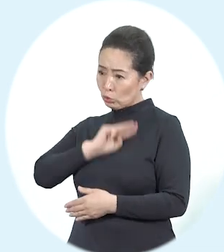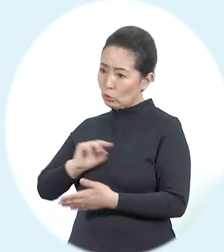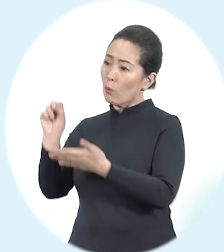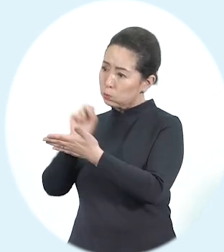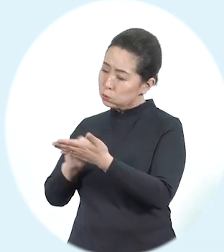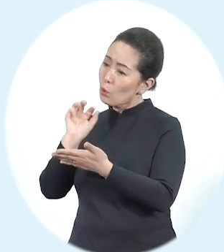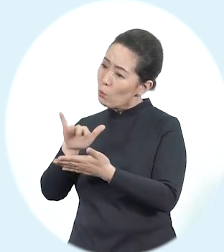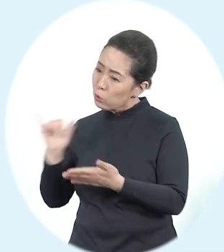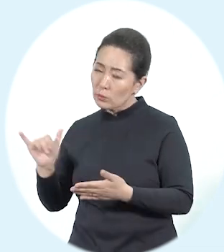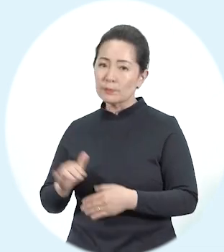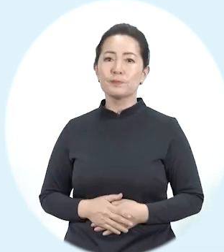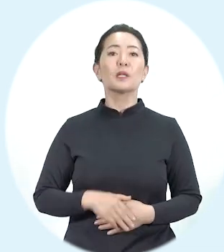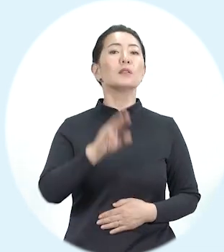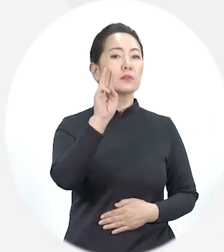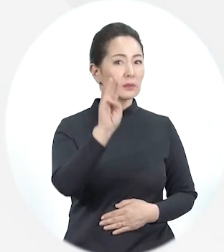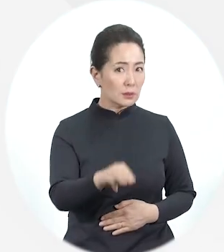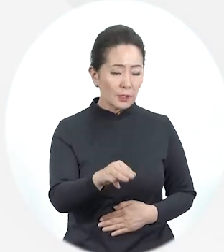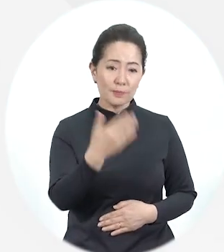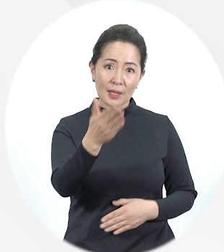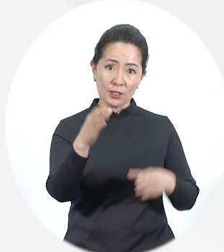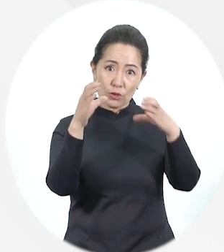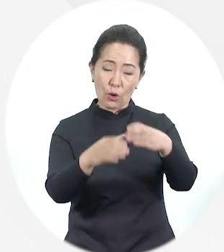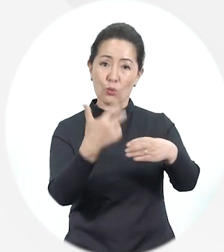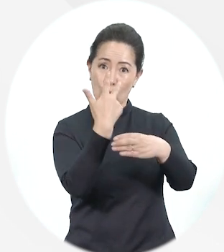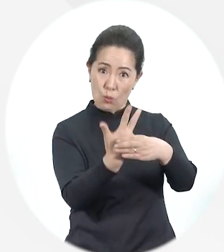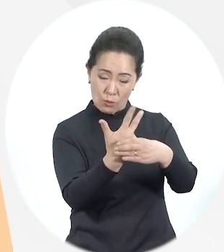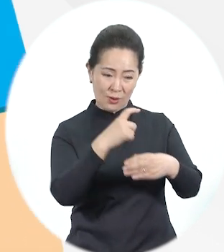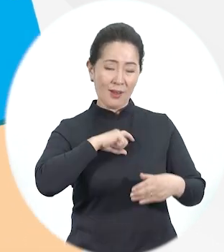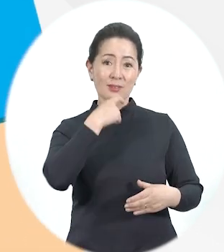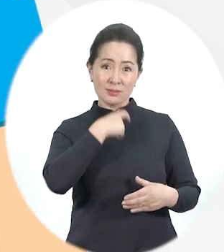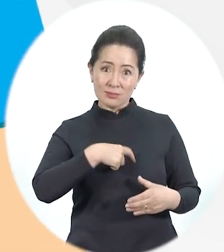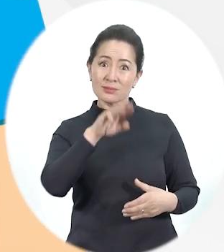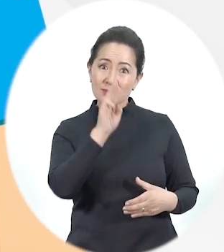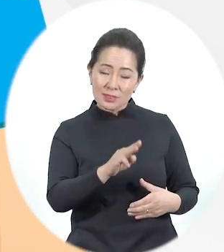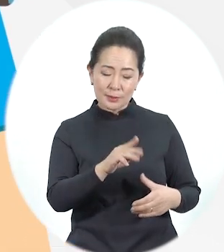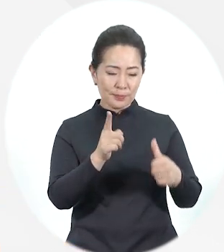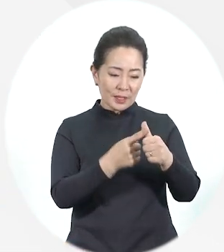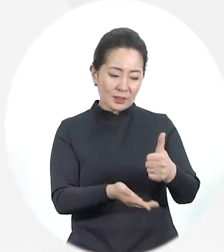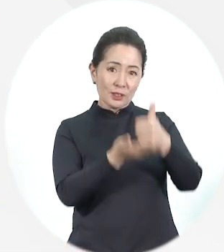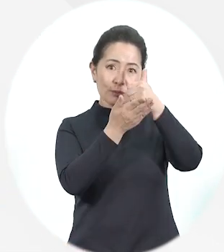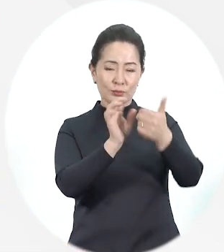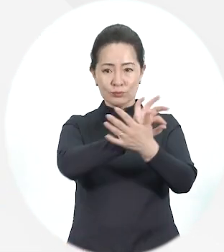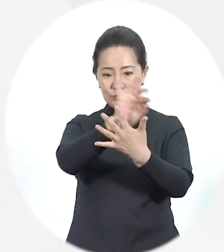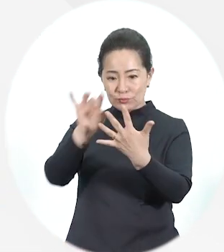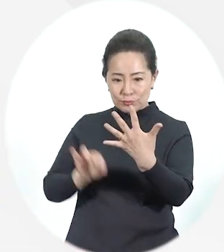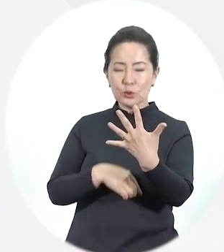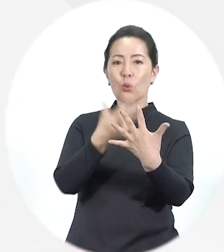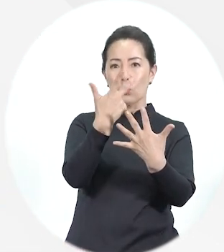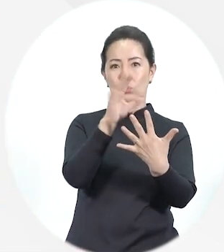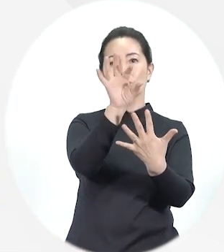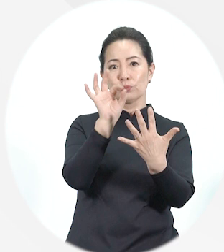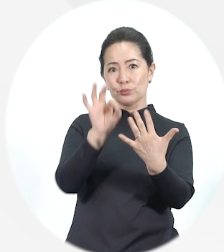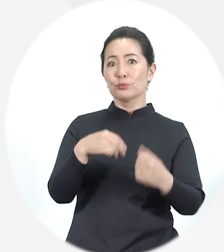Тэгэхээр би 3 хүний төлөө саналаа өгнө гэсэн үг үү? Тийм ээ. Танай тойрог 3 мандаттай учраас та нэр дэвшигчийн дотроос 3 нэр